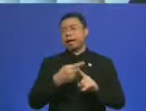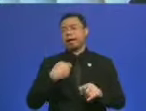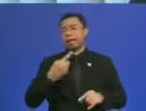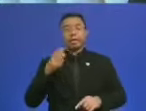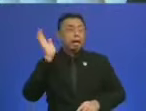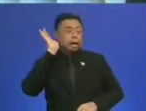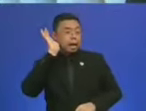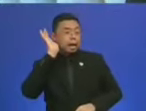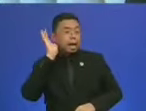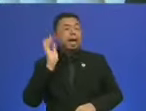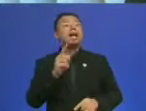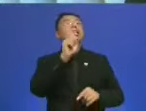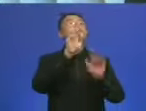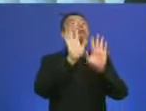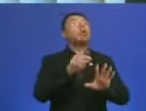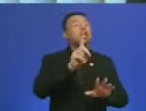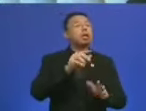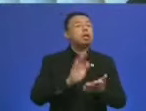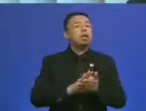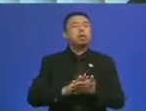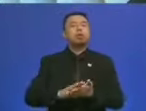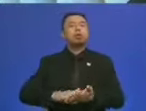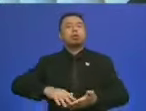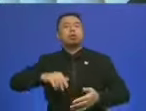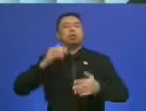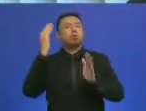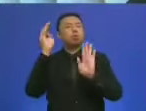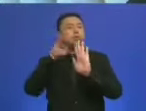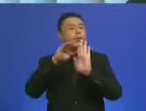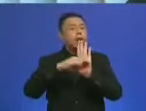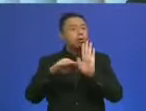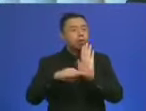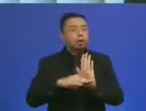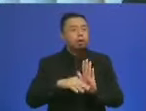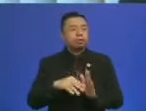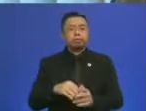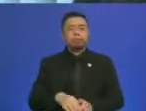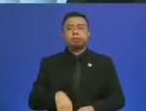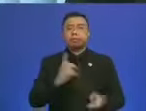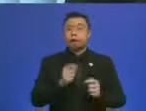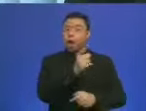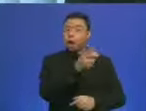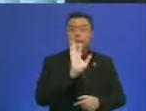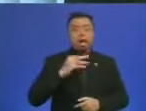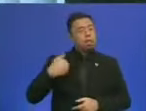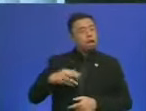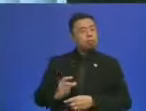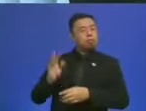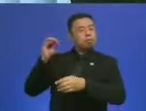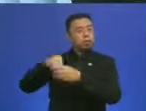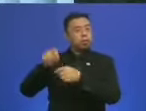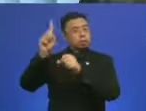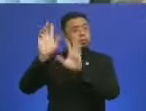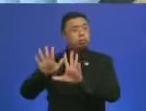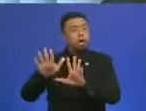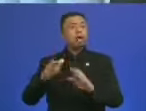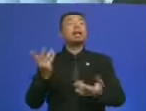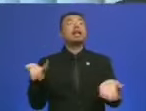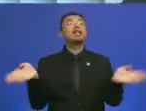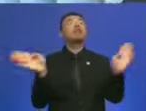kita dengar perempuan itu portal Hai Jadi kalau enggak membeli perempuan TuTiTu TuTiTu